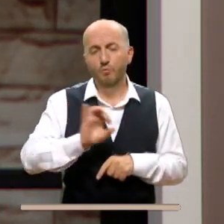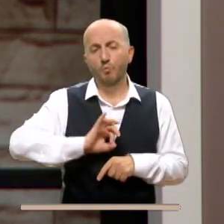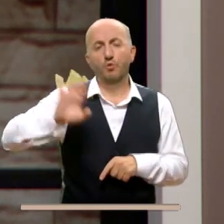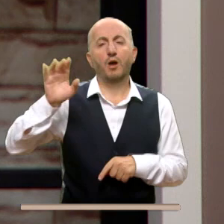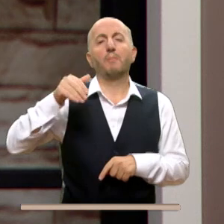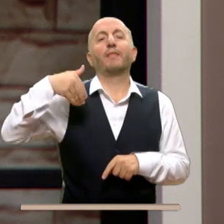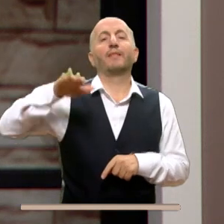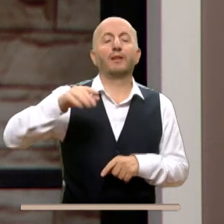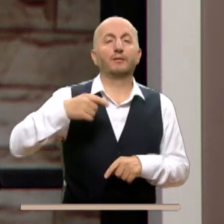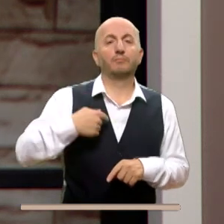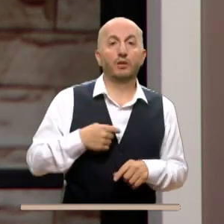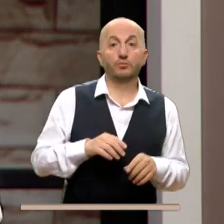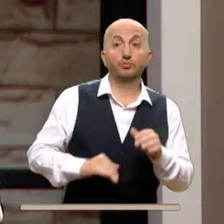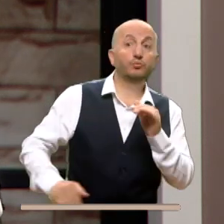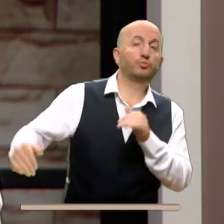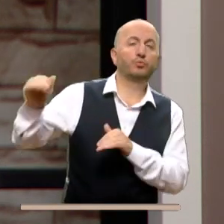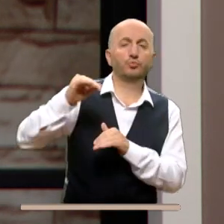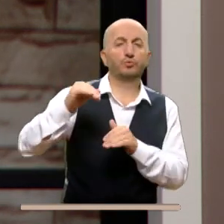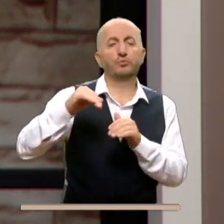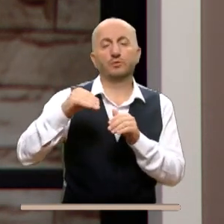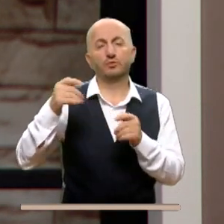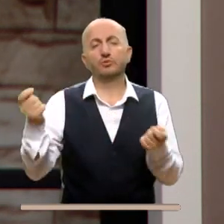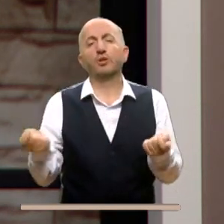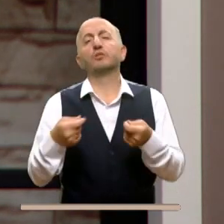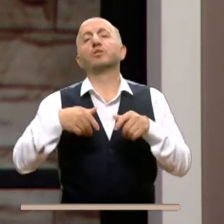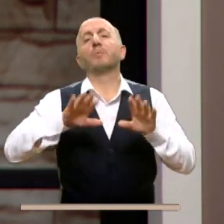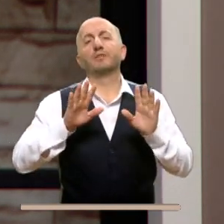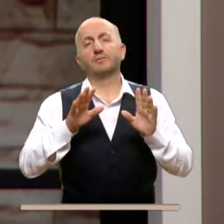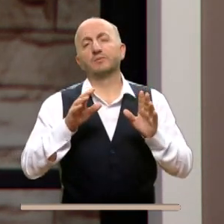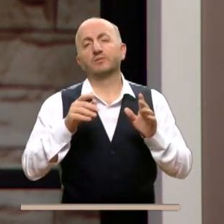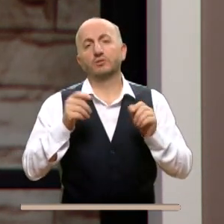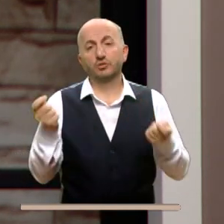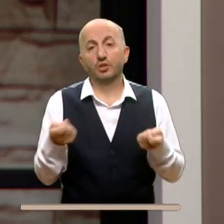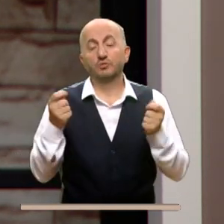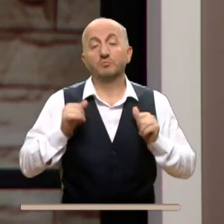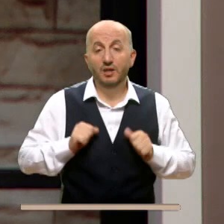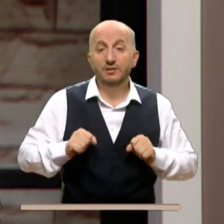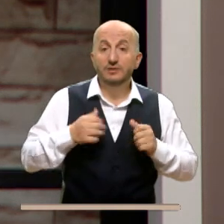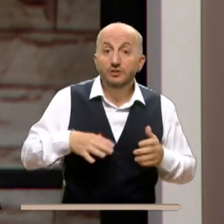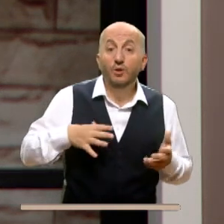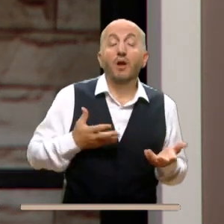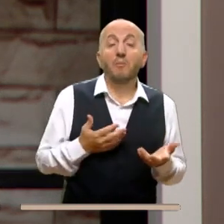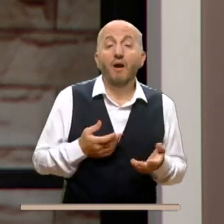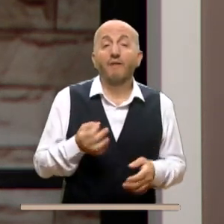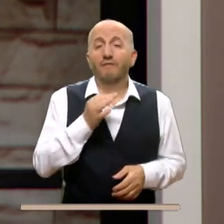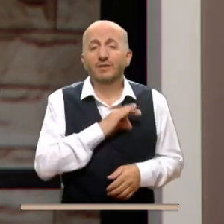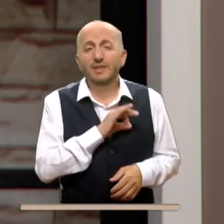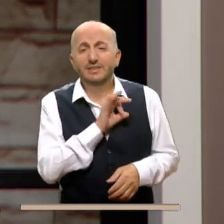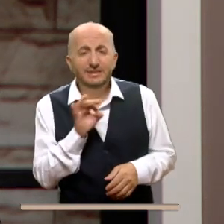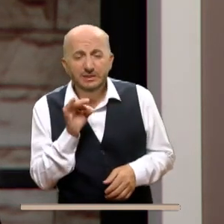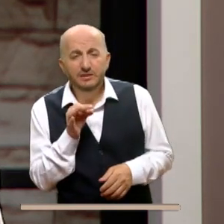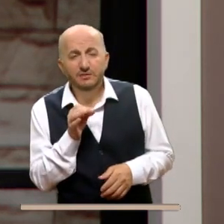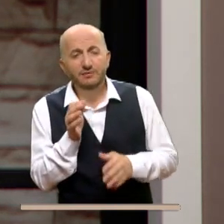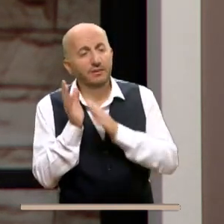benim derece yapan arkadaşlarım ben dahil kötü günlerimiz oluyor, çalışamıyoruz. Çalışmak istiyoruz ama Böyle bir şeylerle oyalanıyoruz, verimsiz geçiyor. Yastığa kafamızı